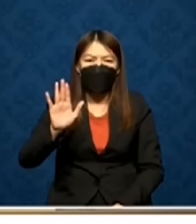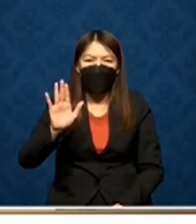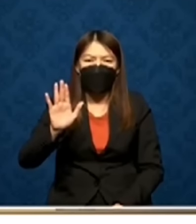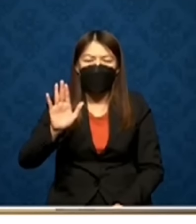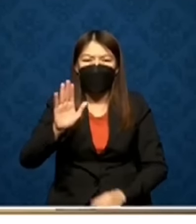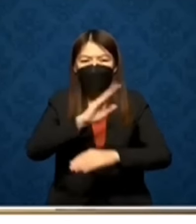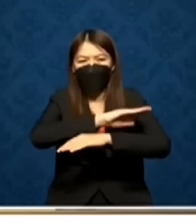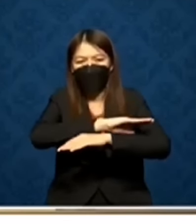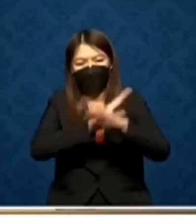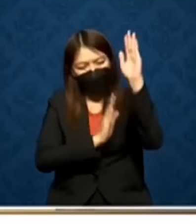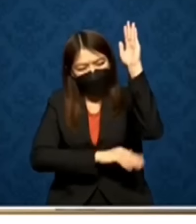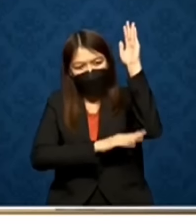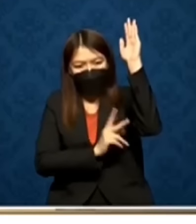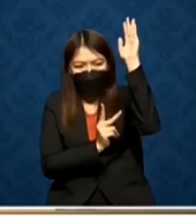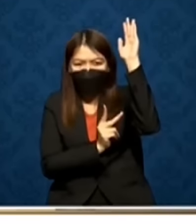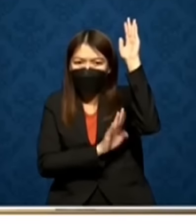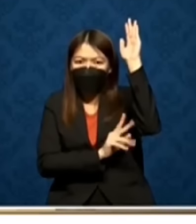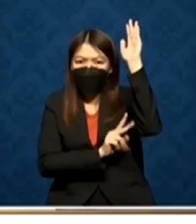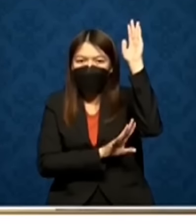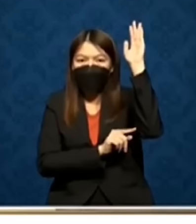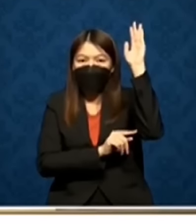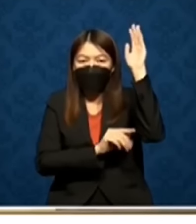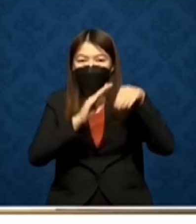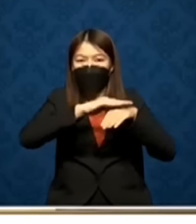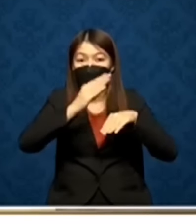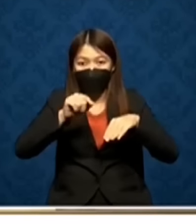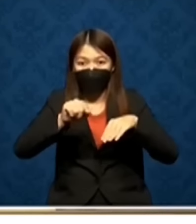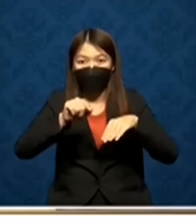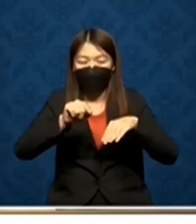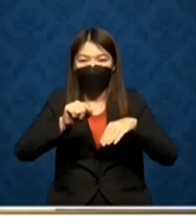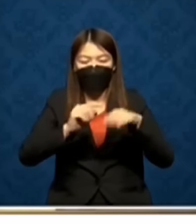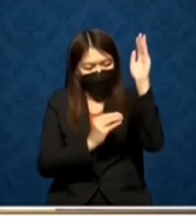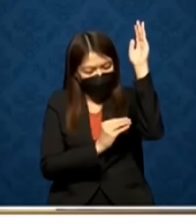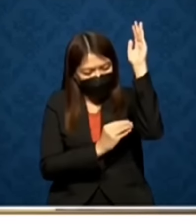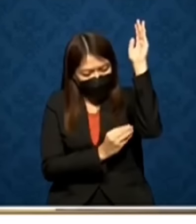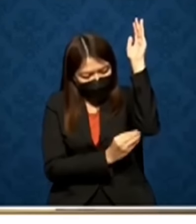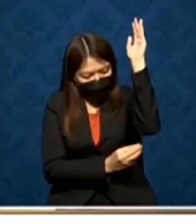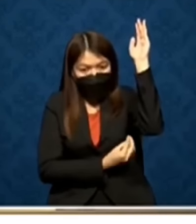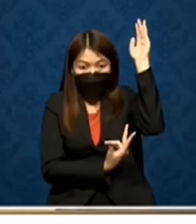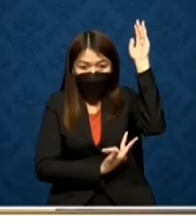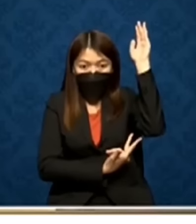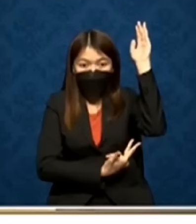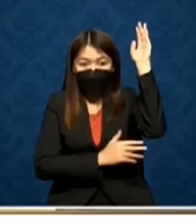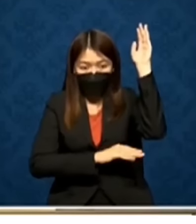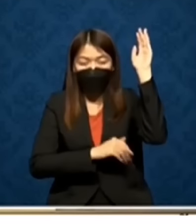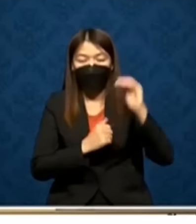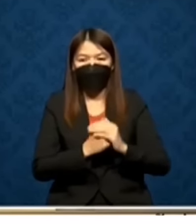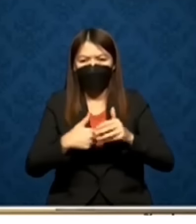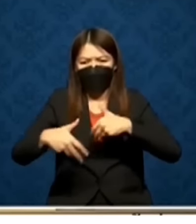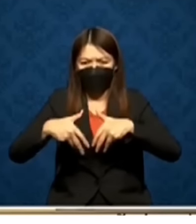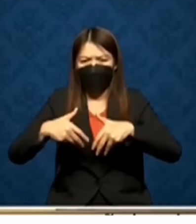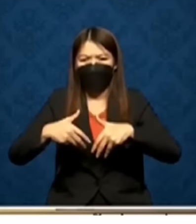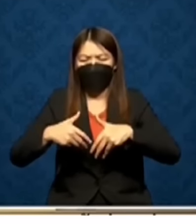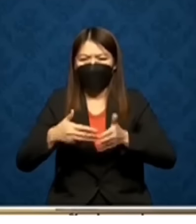เขากระโดงหมดสิทธิ์ที่3จังหวัดชายแดนภาคใต้ท่านประธานประชาชนเนี่ยใช้เ